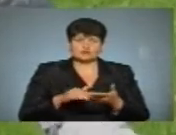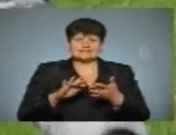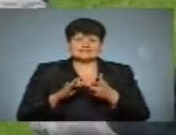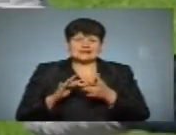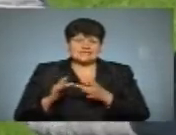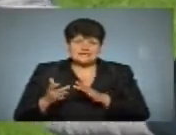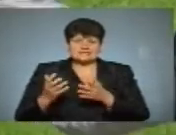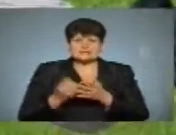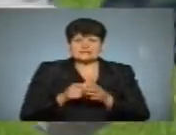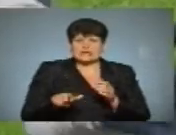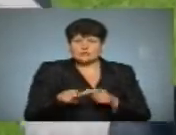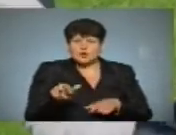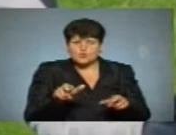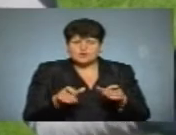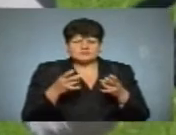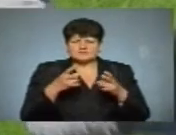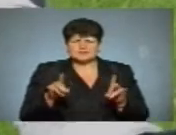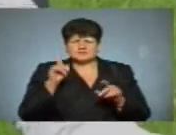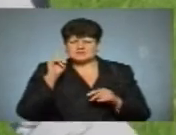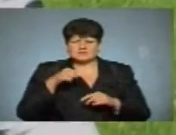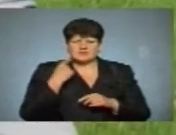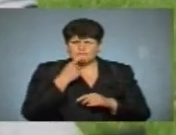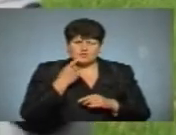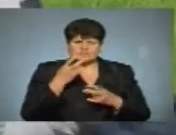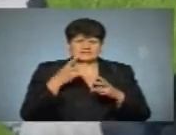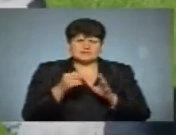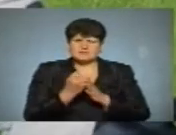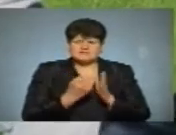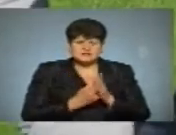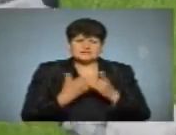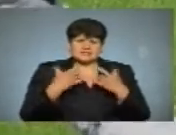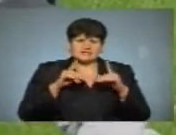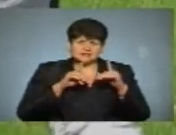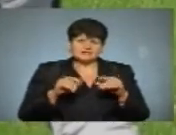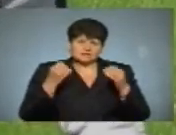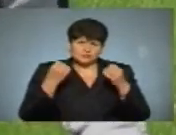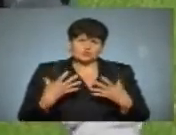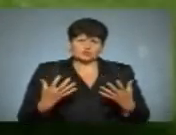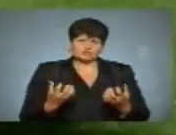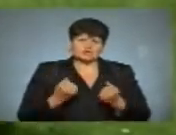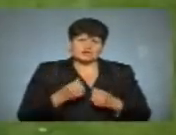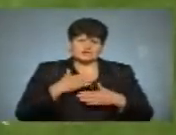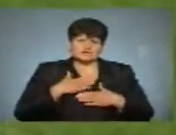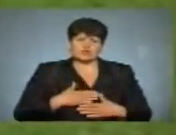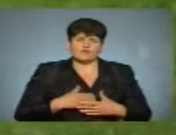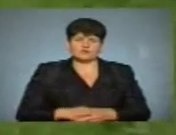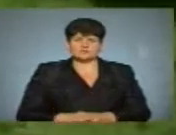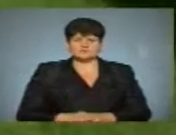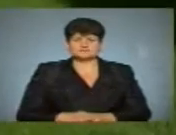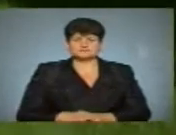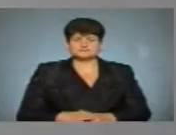інтернету, знайти дороги, не треба знати мови, ніяких віз не треба, ти їдеш і просто отримуєш задоволення.